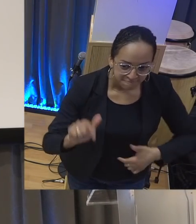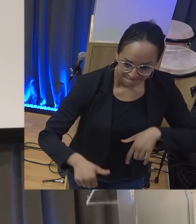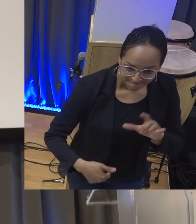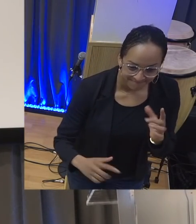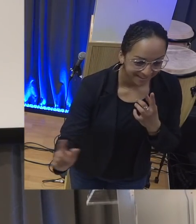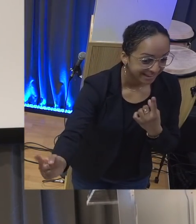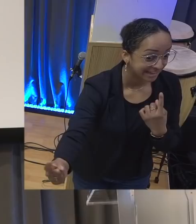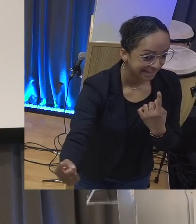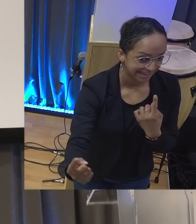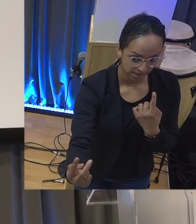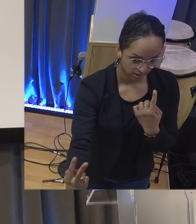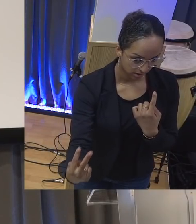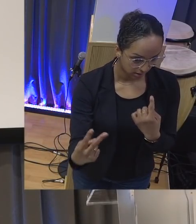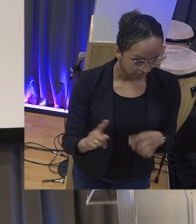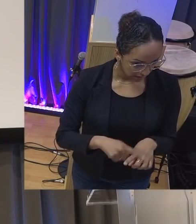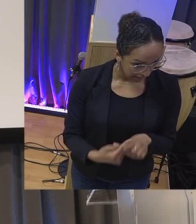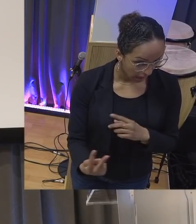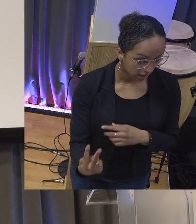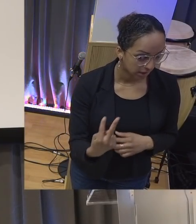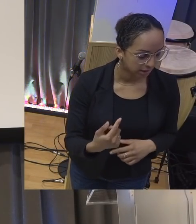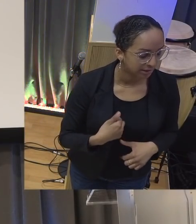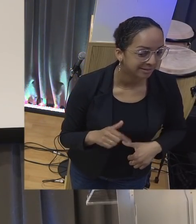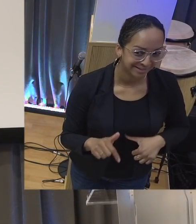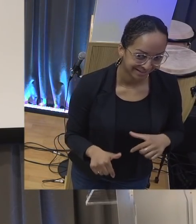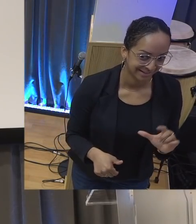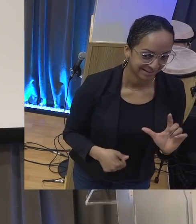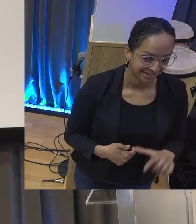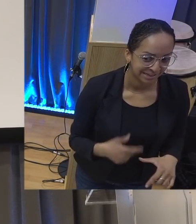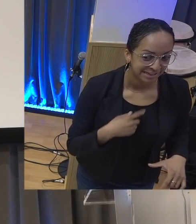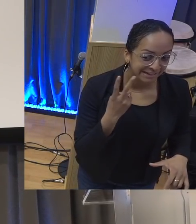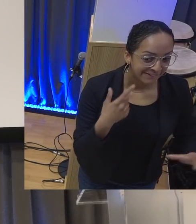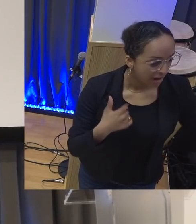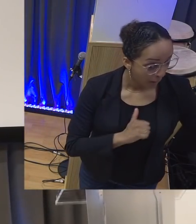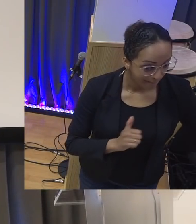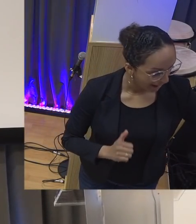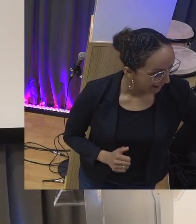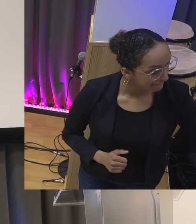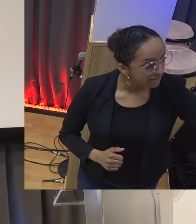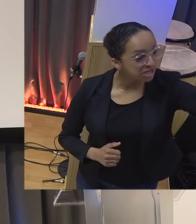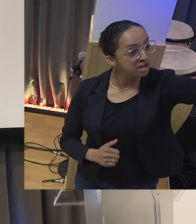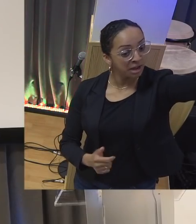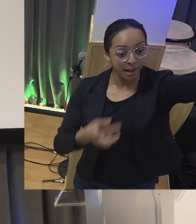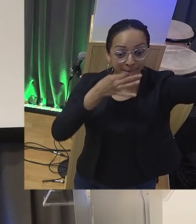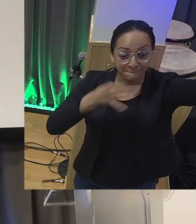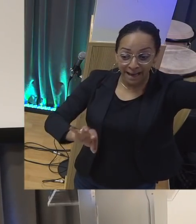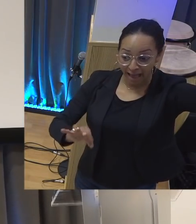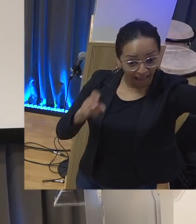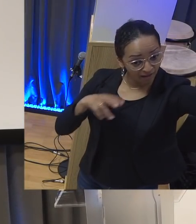assure, il me regarde bizarrement. Et je prends la bouteille de vin, je la soulève, je dis, Fatima, elle est halal ou